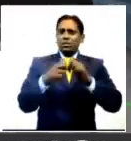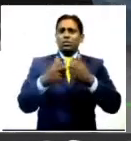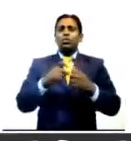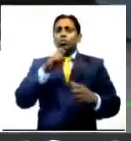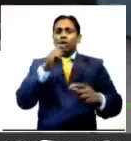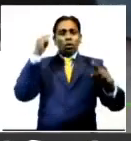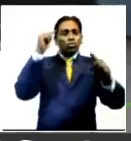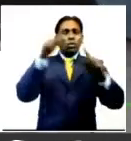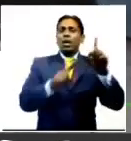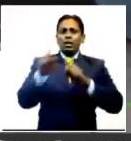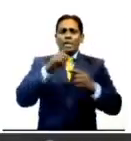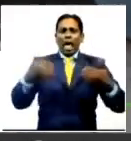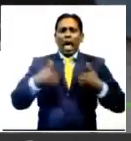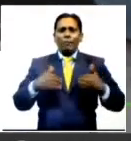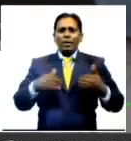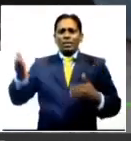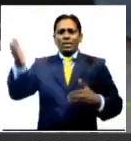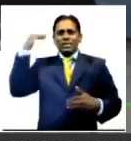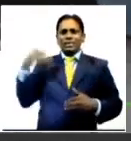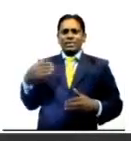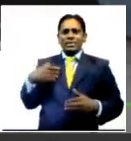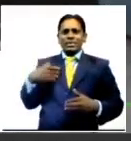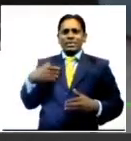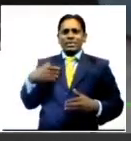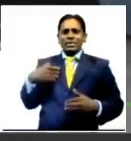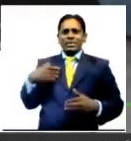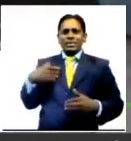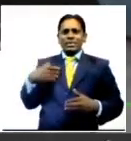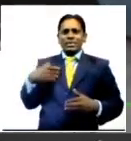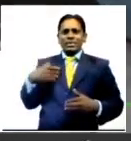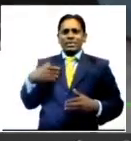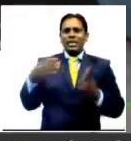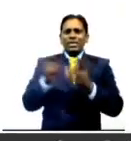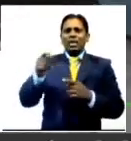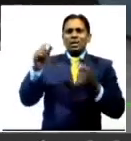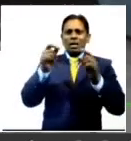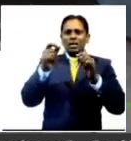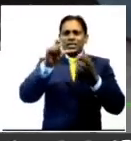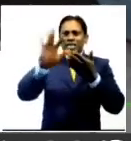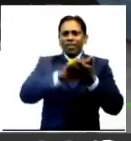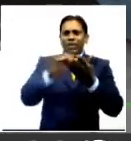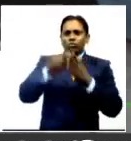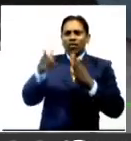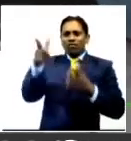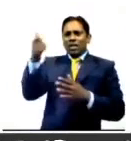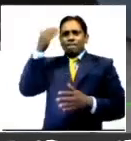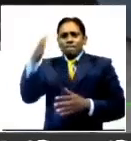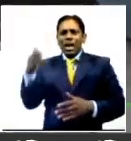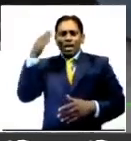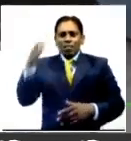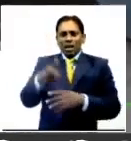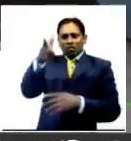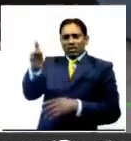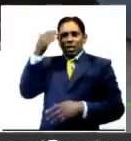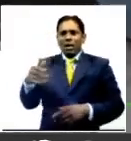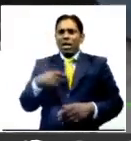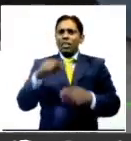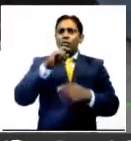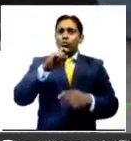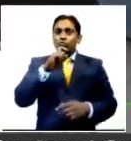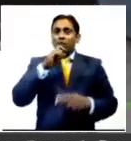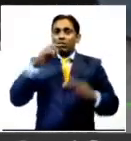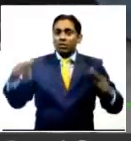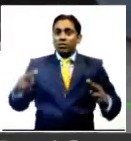ප්‍රේමචන්ද්‍රව මරලා මාධිකරණයෙන් මරණ දඬුවම් ලැබලා ඒකට ඇපීල් එකක් දාලා සුප්‍රීම් කෝට් එකෙන් මේ මරණ දඬුවම් ලබා